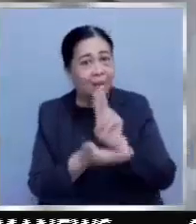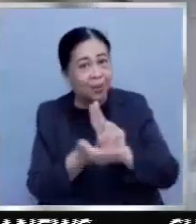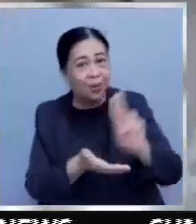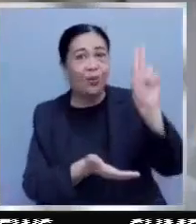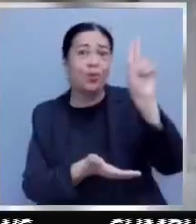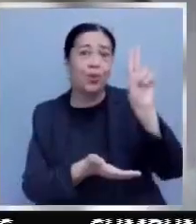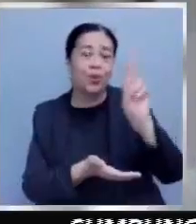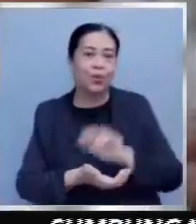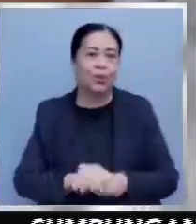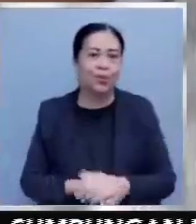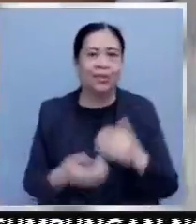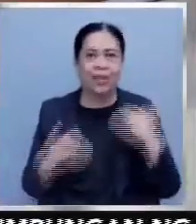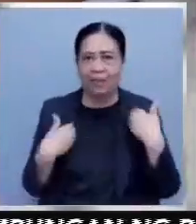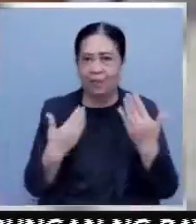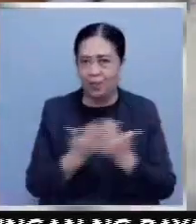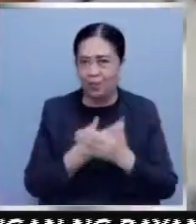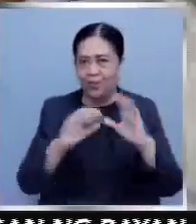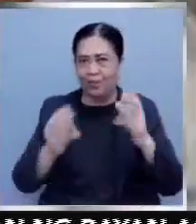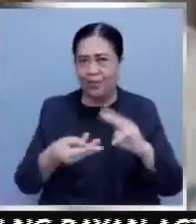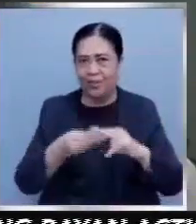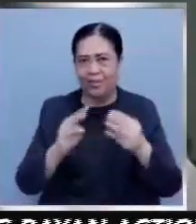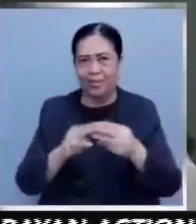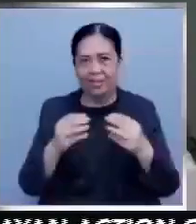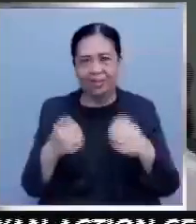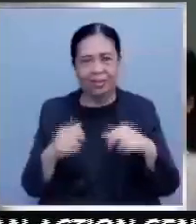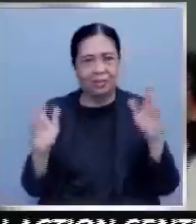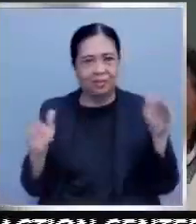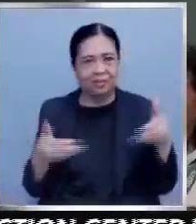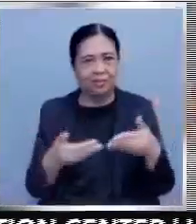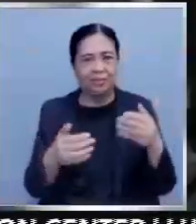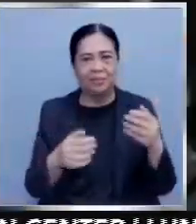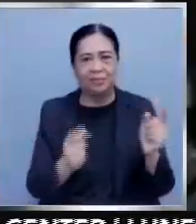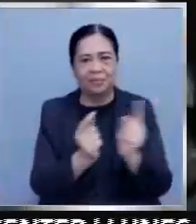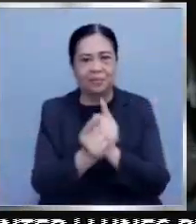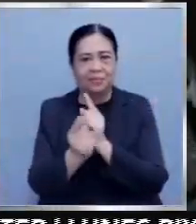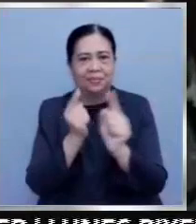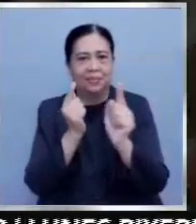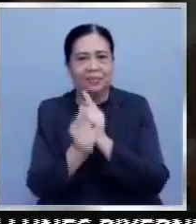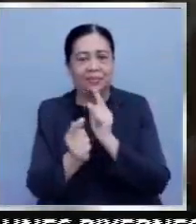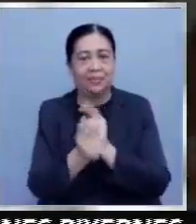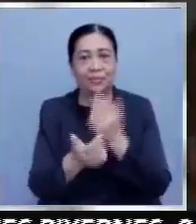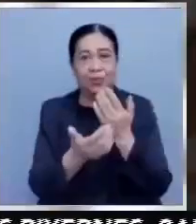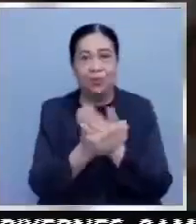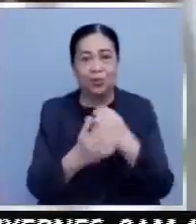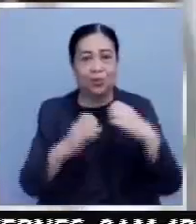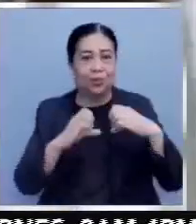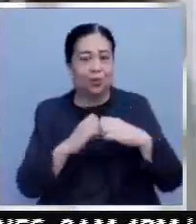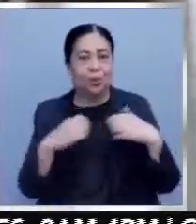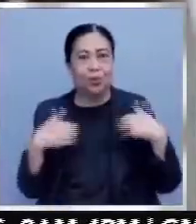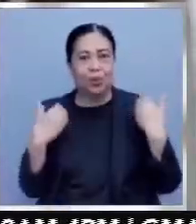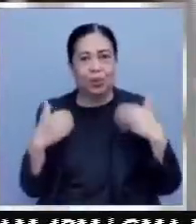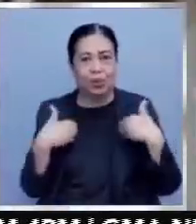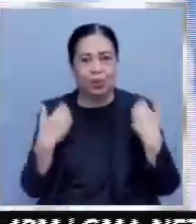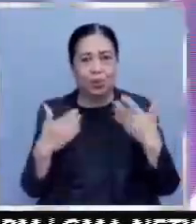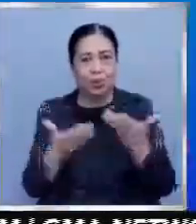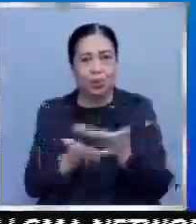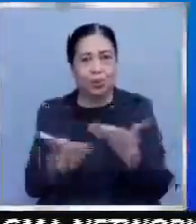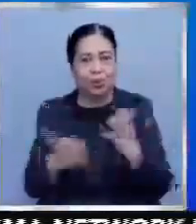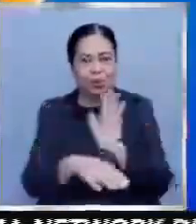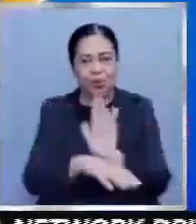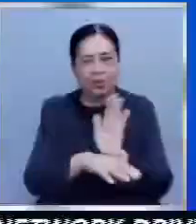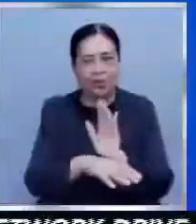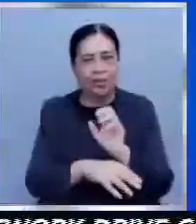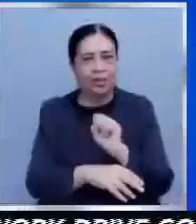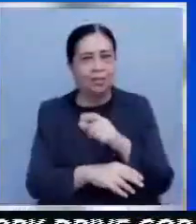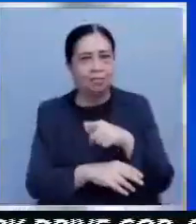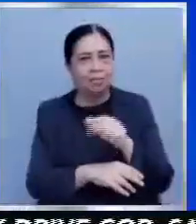May bagong classmates din tayong makikilala sa pinakabagong kapuso youth-oriented show na Sparkle You, ang